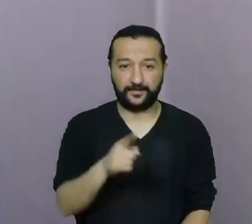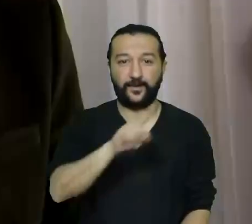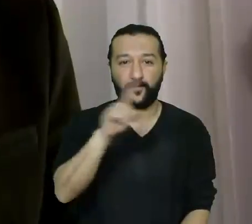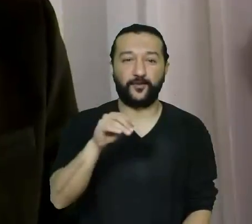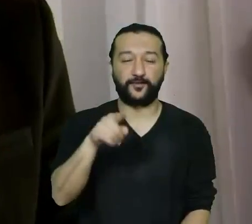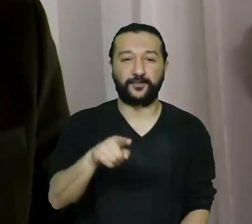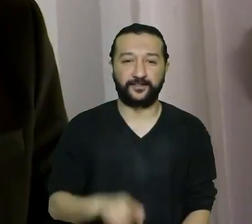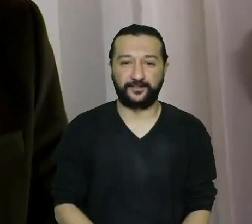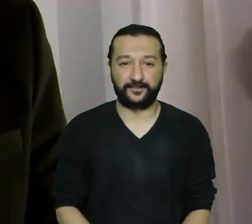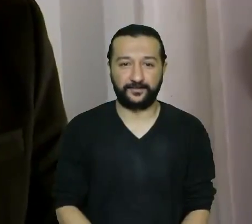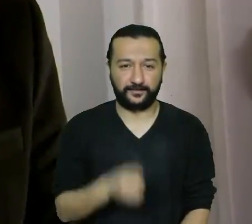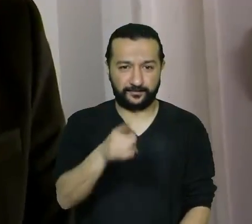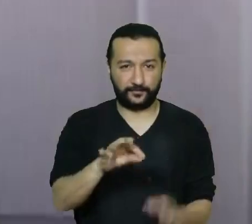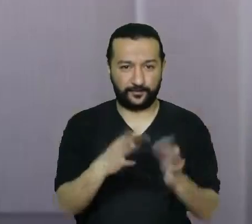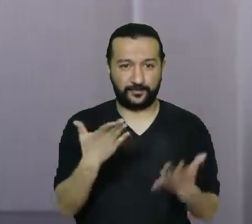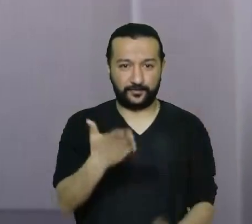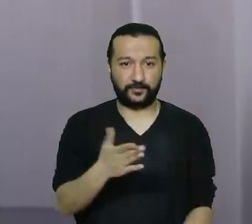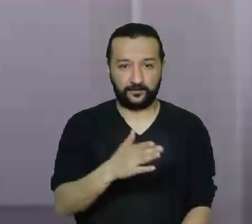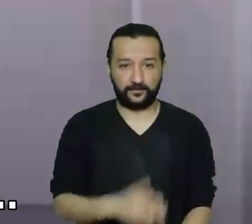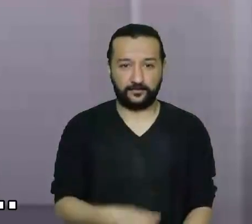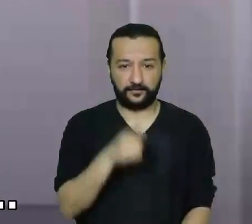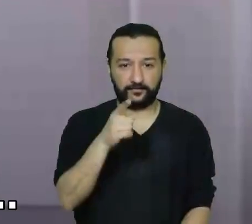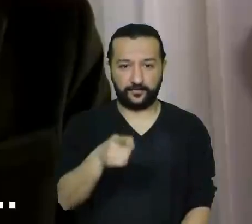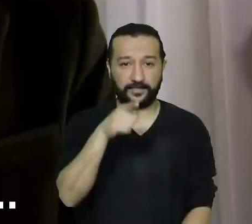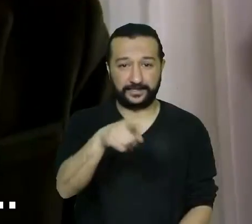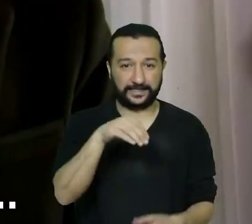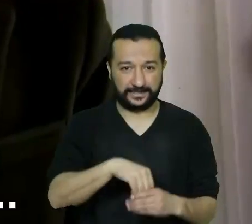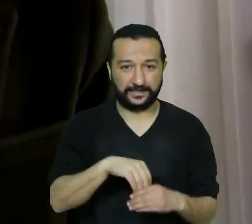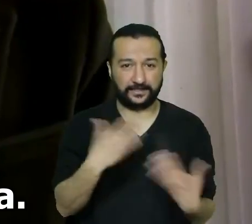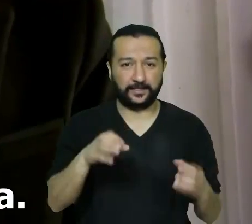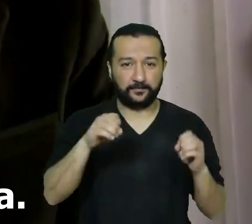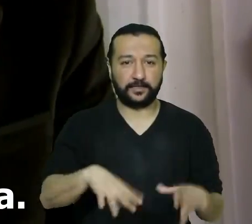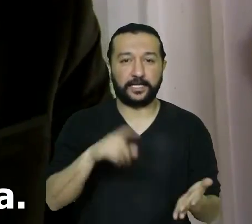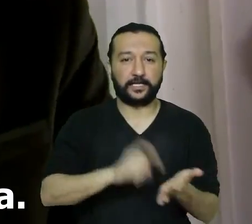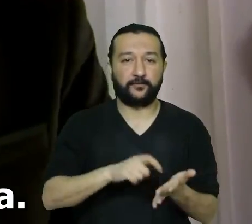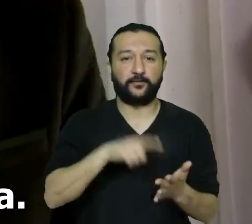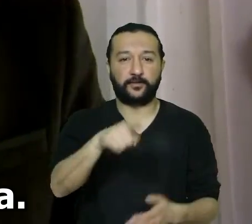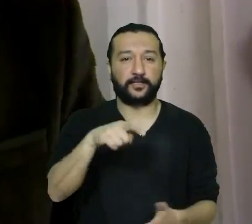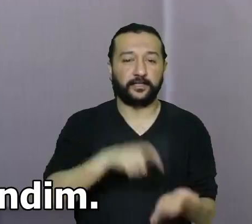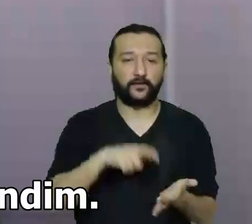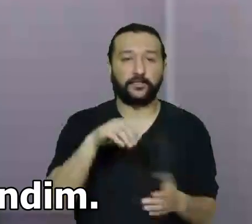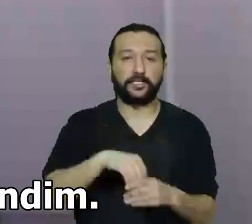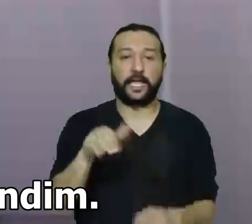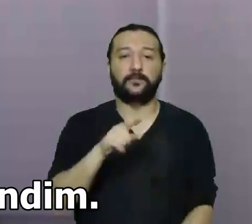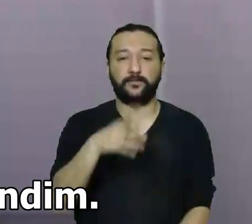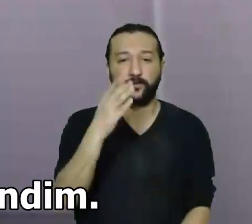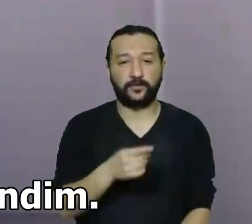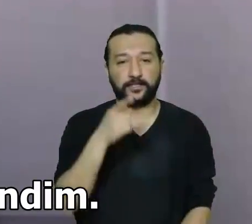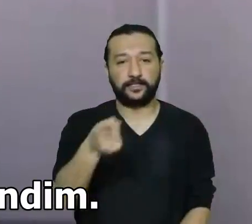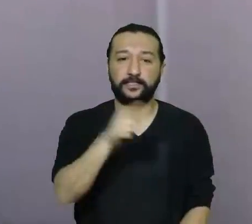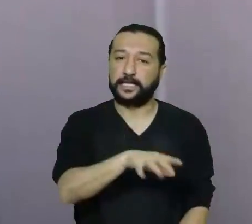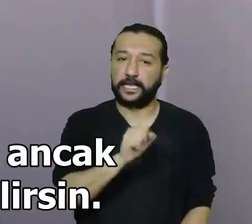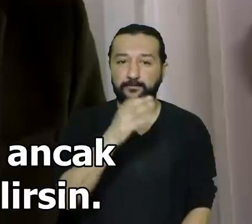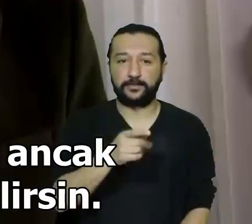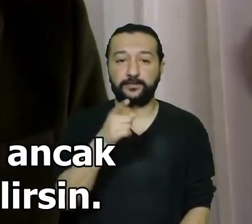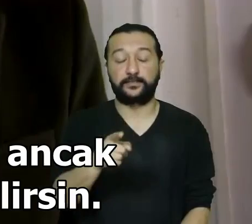10 kat. Bu ne Şükrü? Ya bununla bırak tavuğu, tavuk budalamazsın ya. Aman bir menü